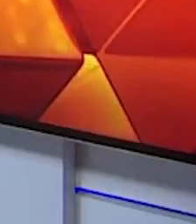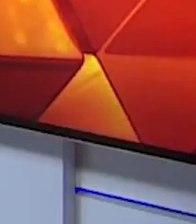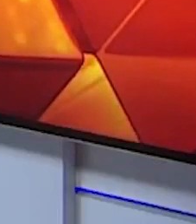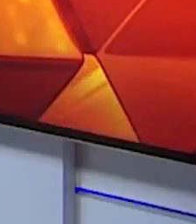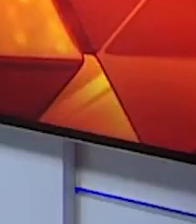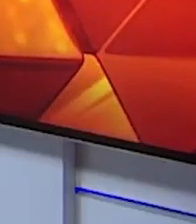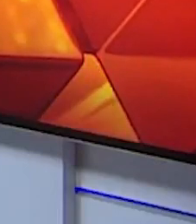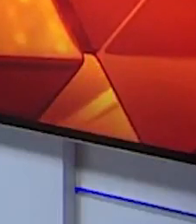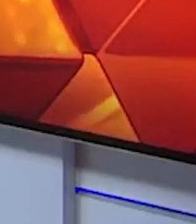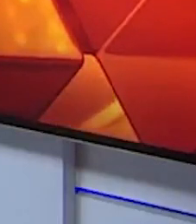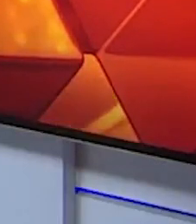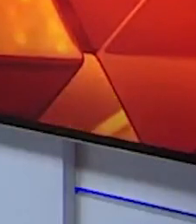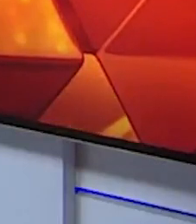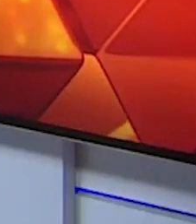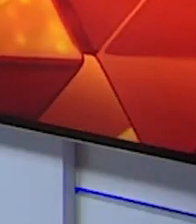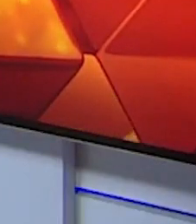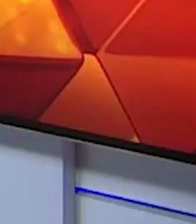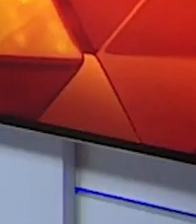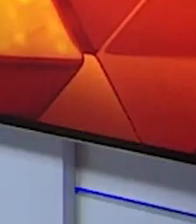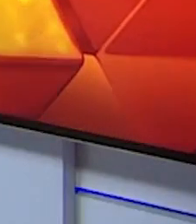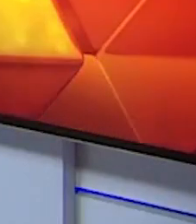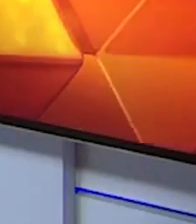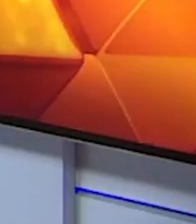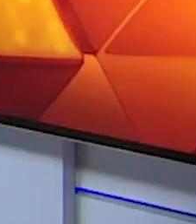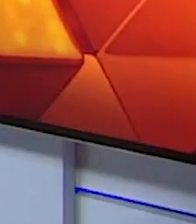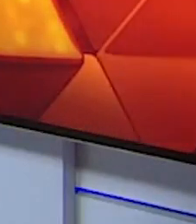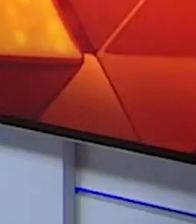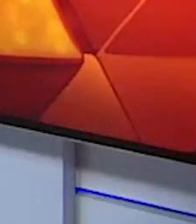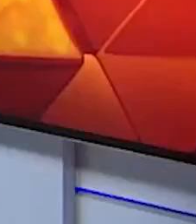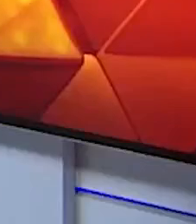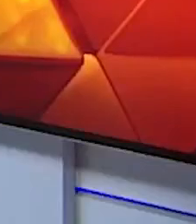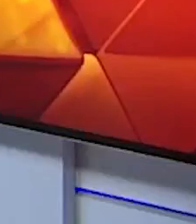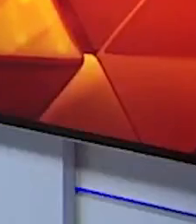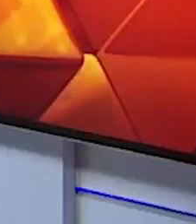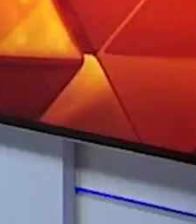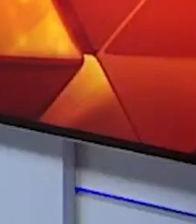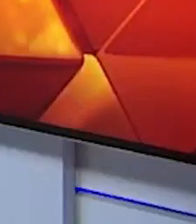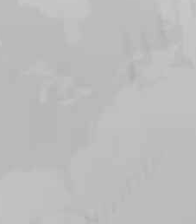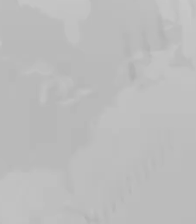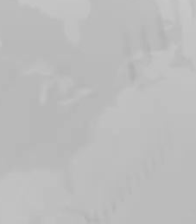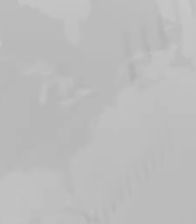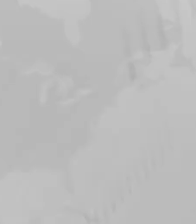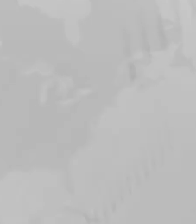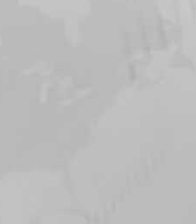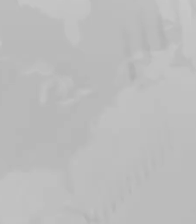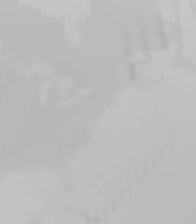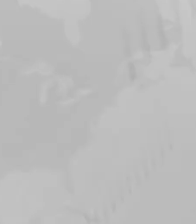sa GMA Pinoy TV at www.gmanews.tv.